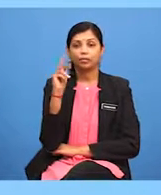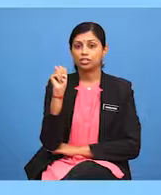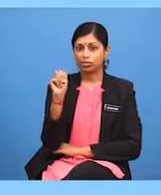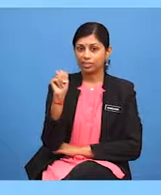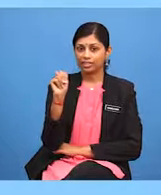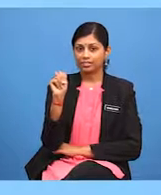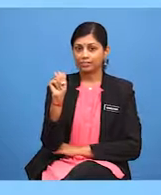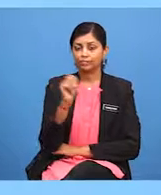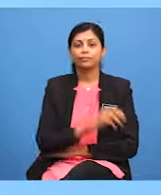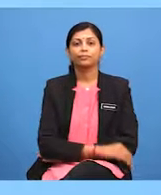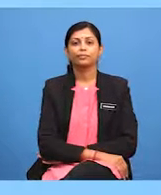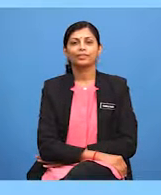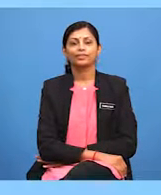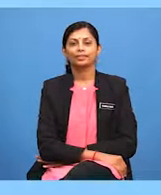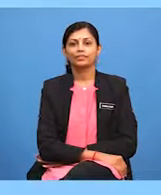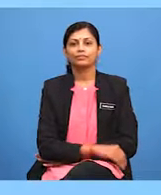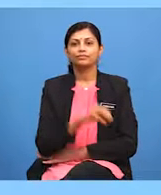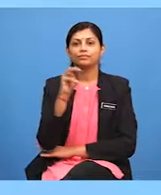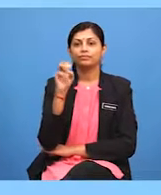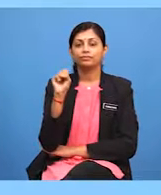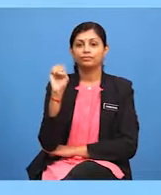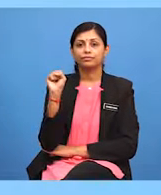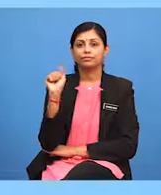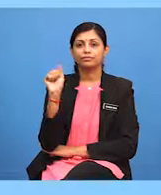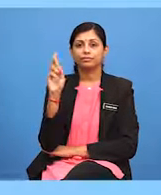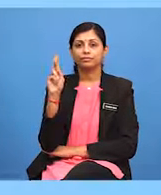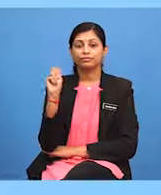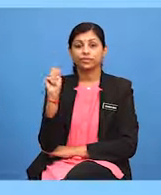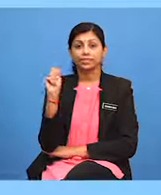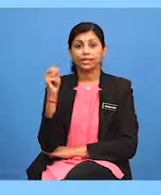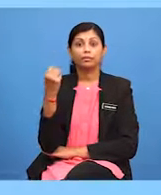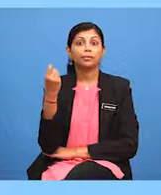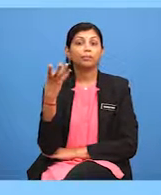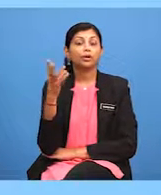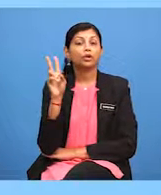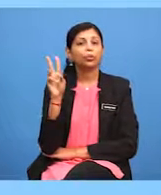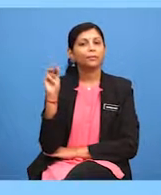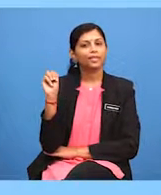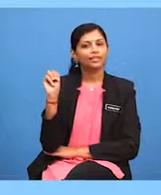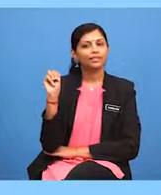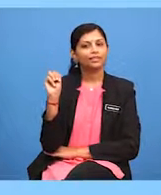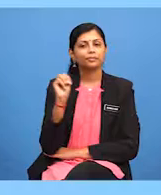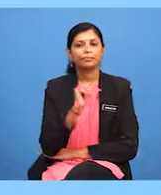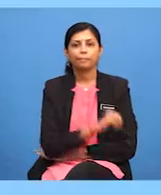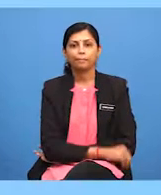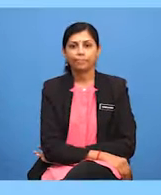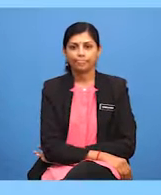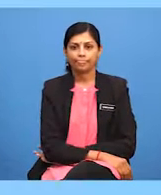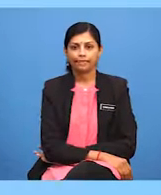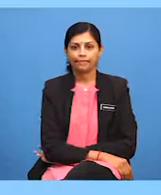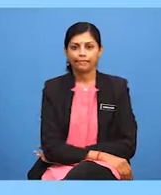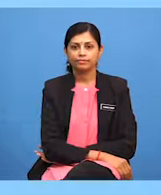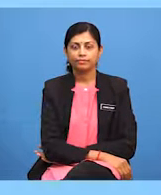Newton. Manakala sasaran adalah 2 meter. Kerja